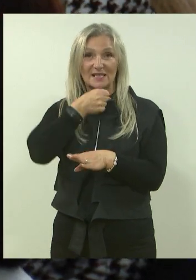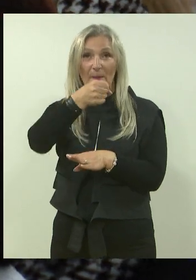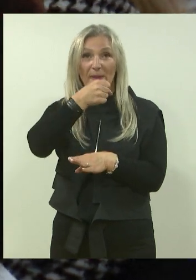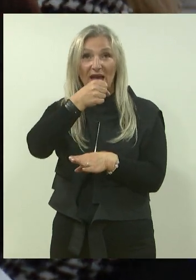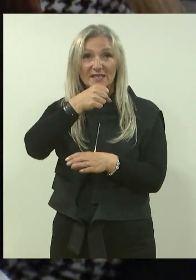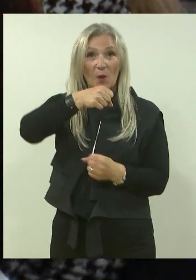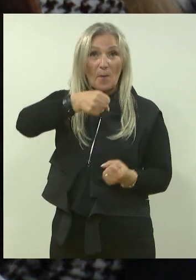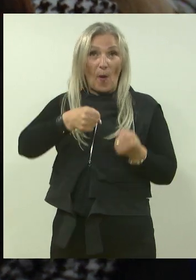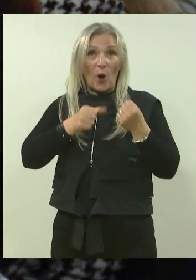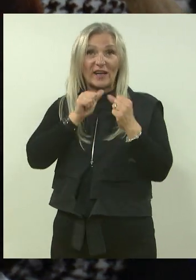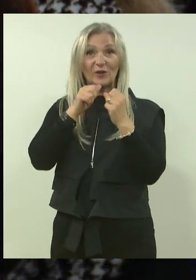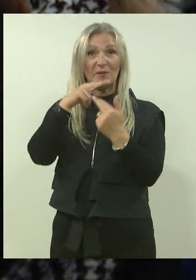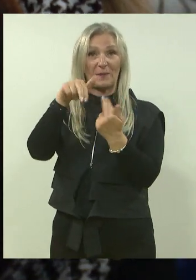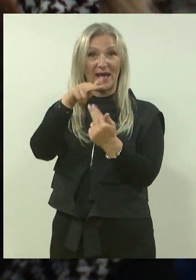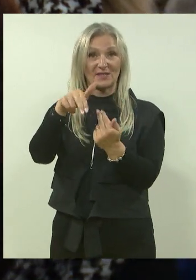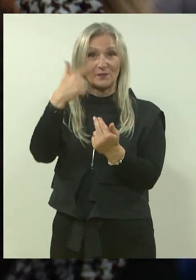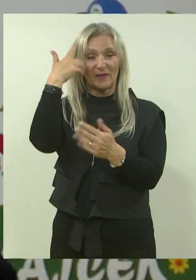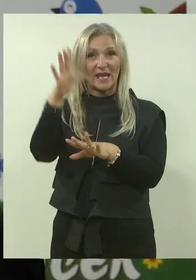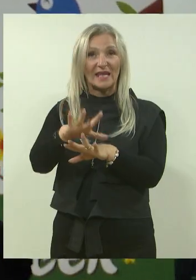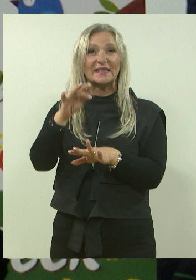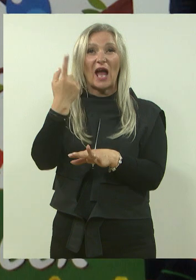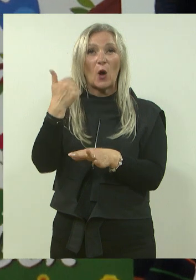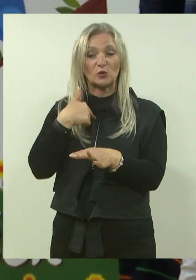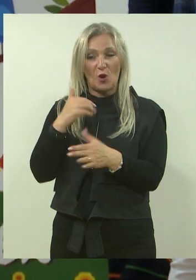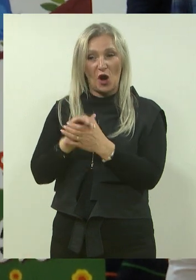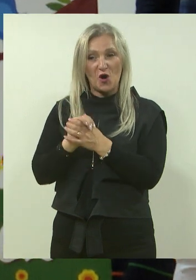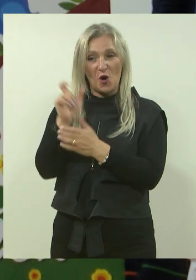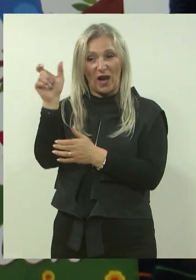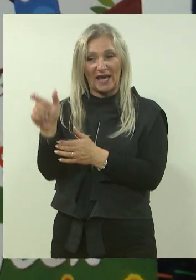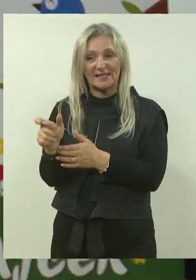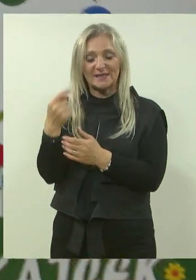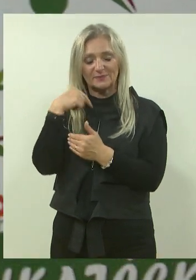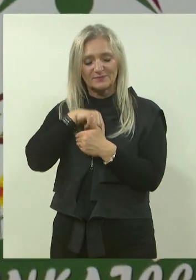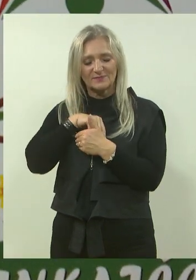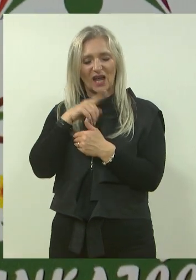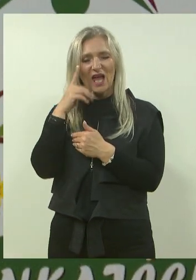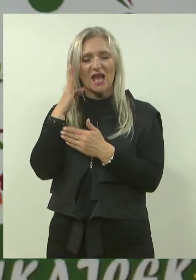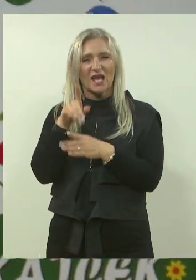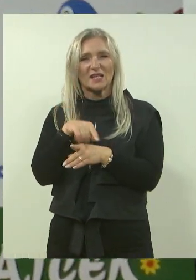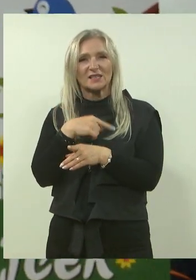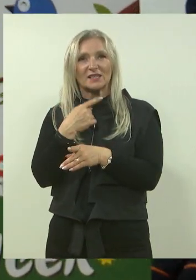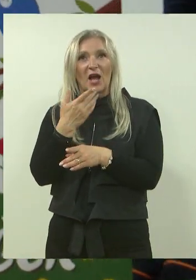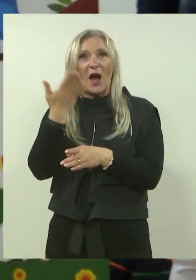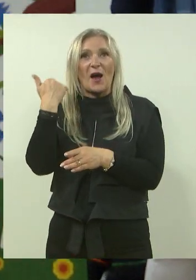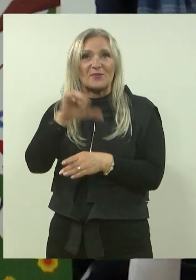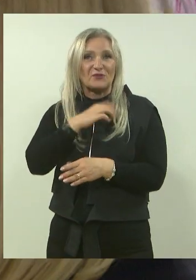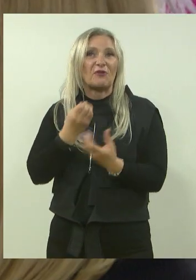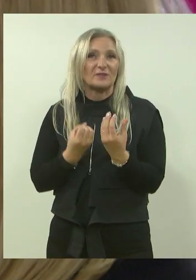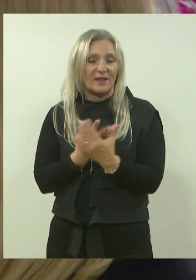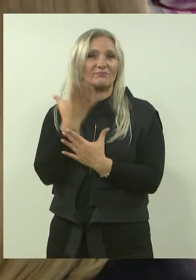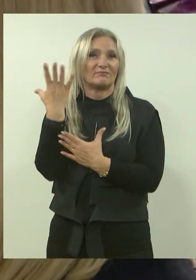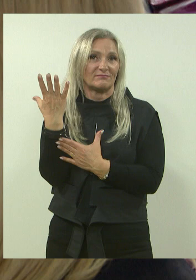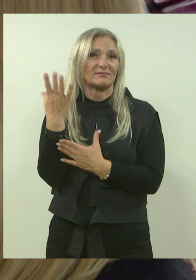plesom. Ideja je u stvari od kolegice Anice Matijašec, koja je već dugo čučala tu negdje, ali evo prošlu godinu se realizirala